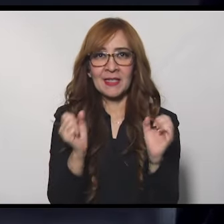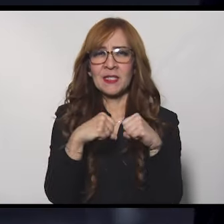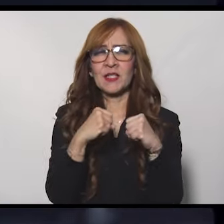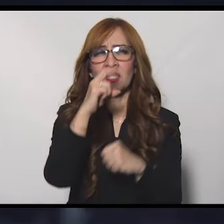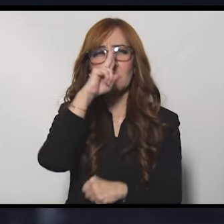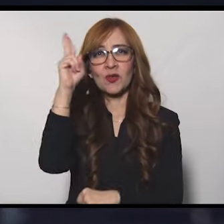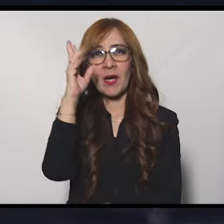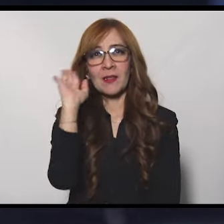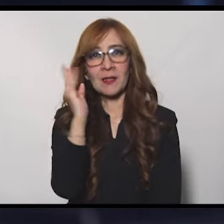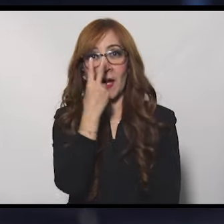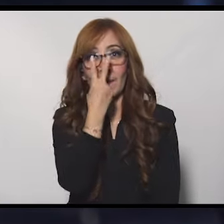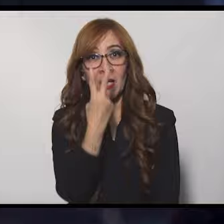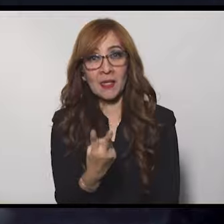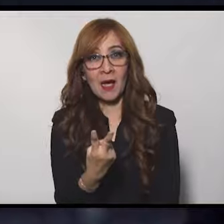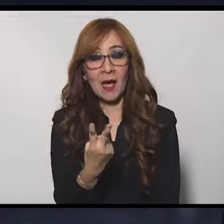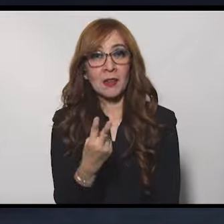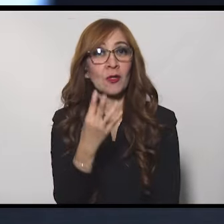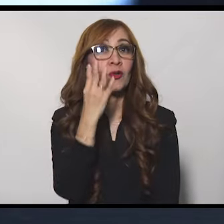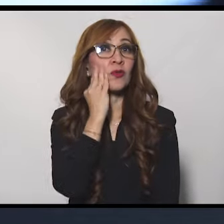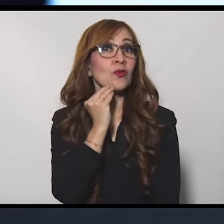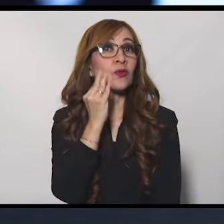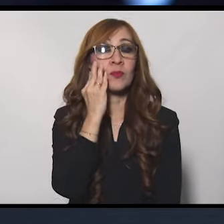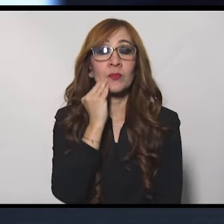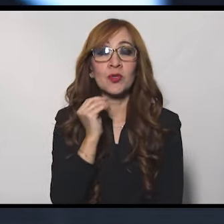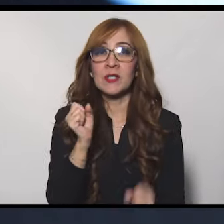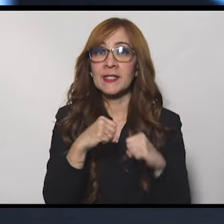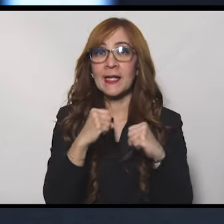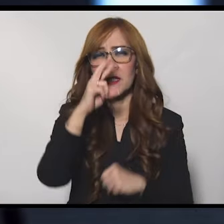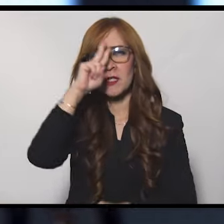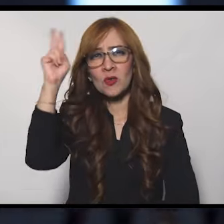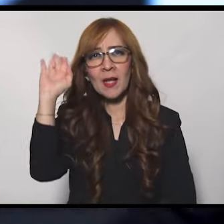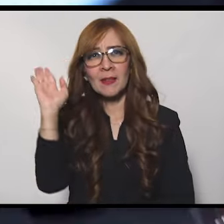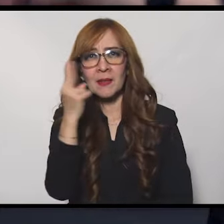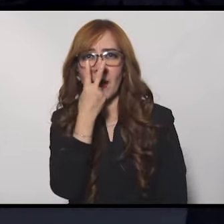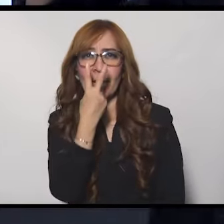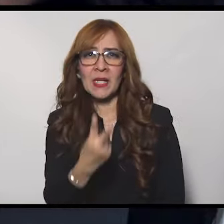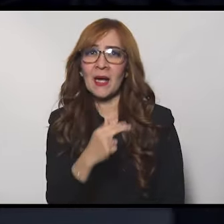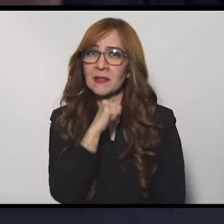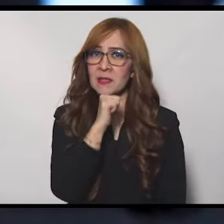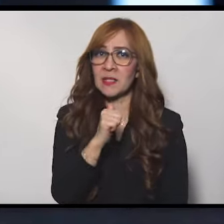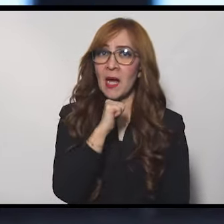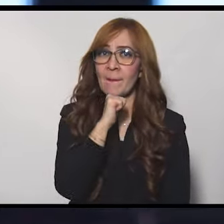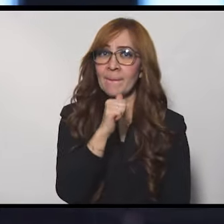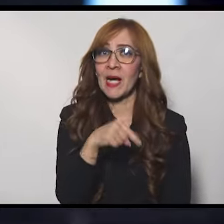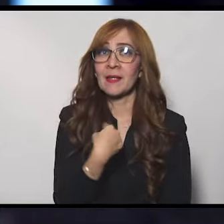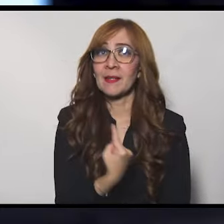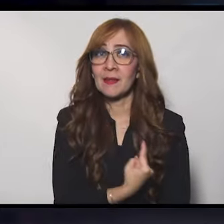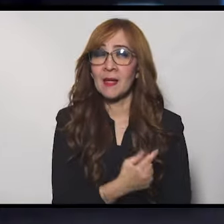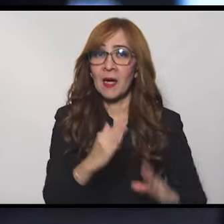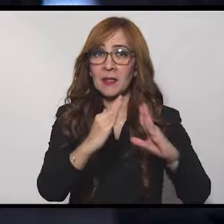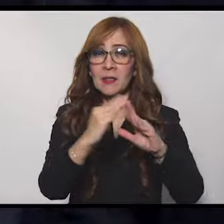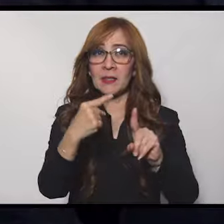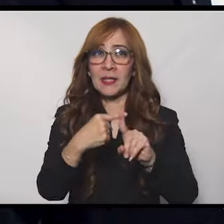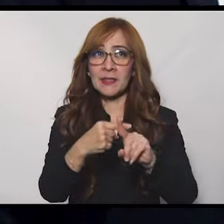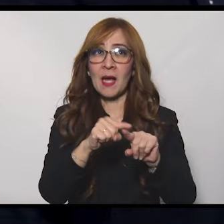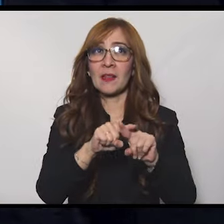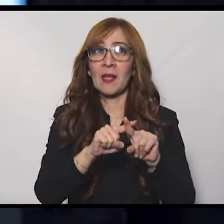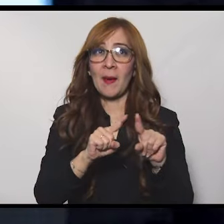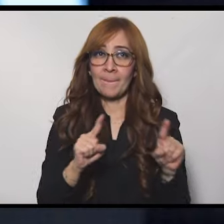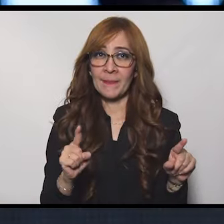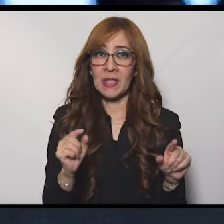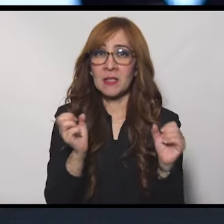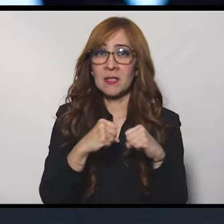Janjinya Tuhan gak memandang usia. Janjinya Tuhan gak memandang siapa kita di gereja. Tapi janji